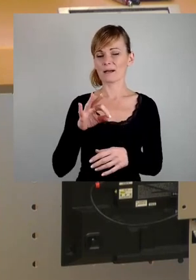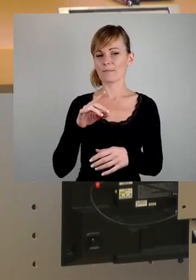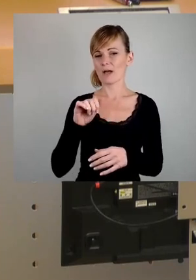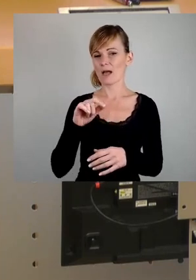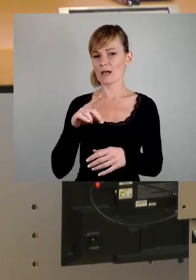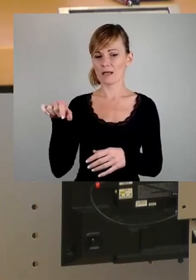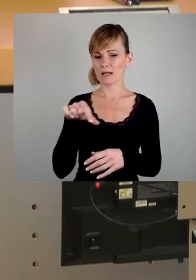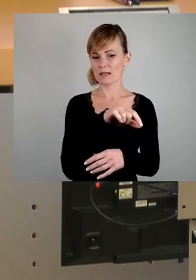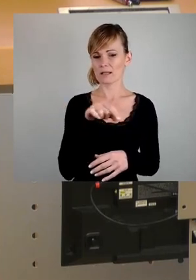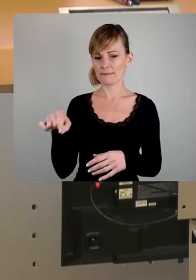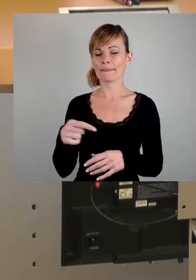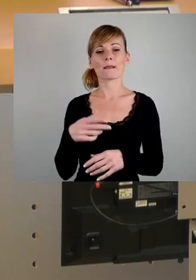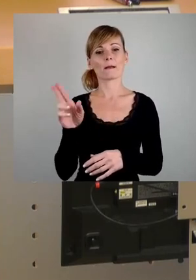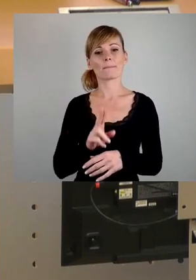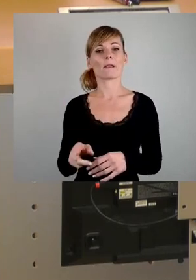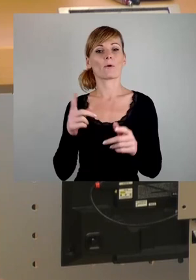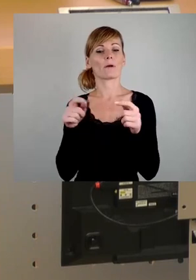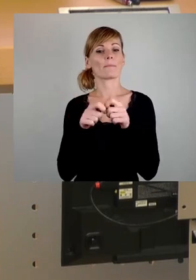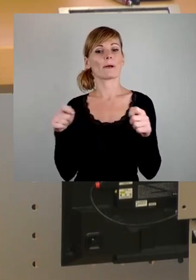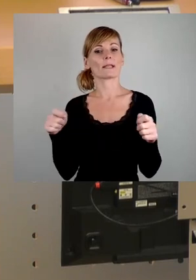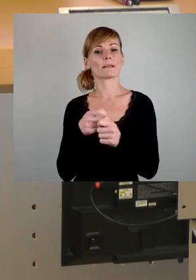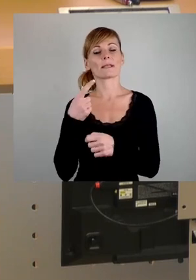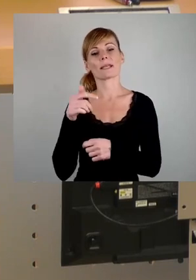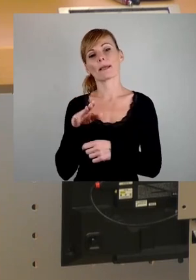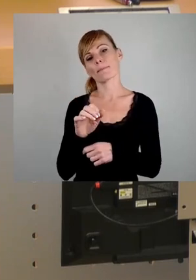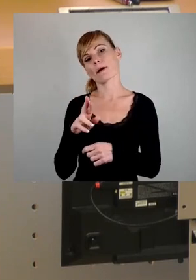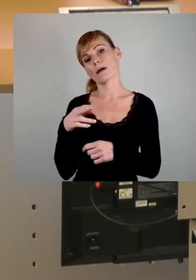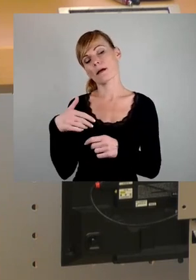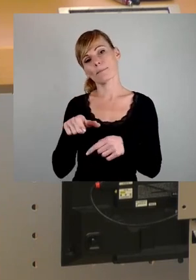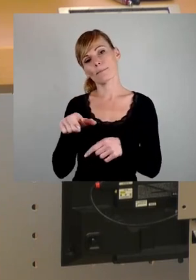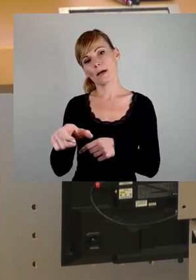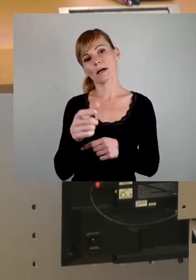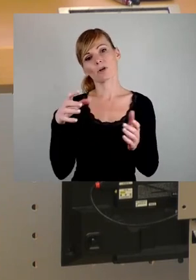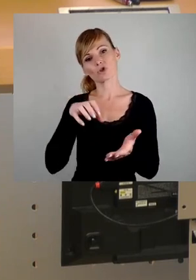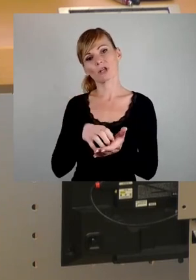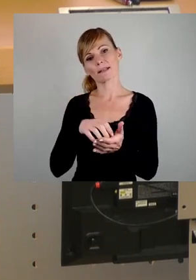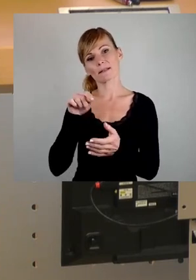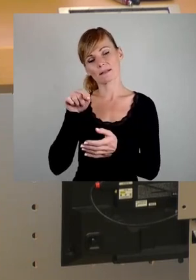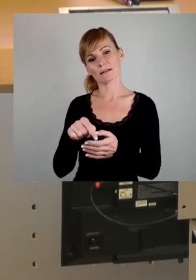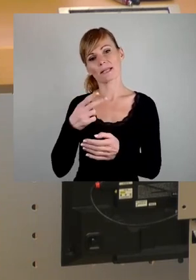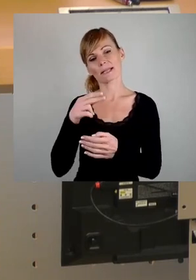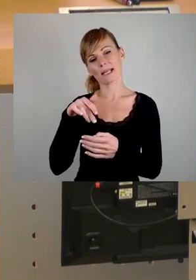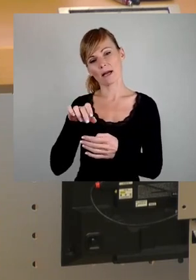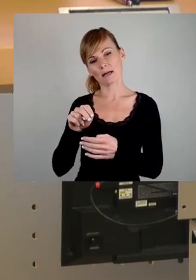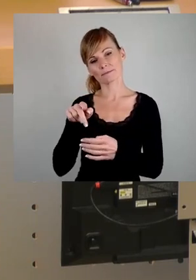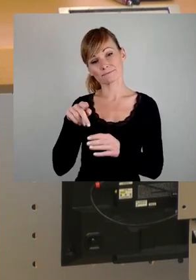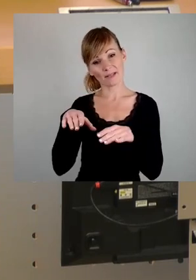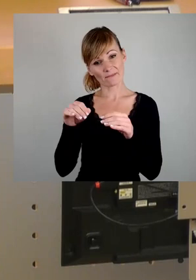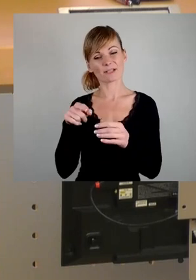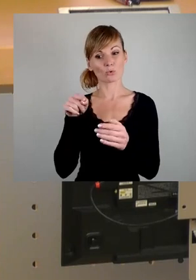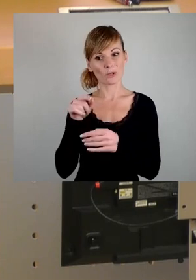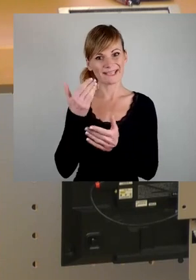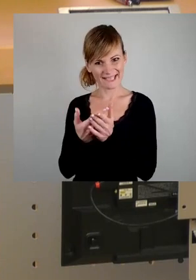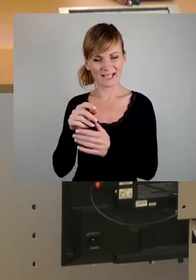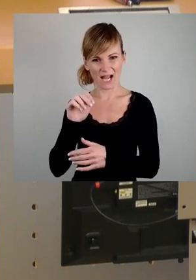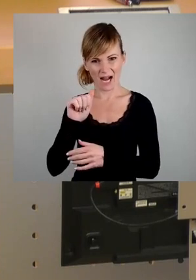Blauband Geberbach mit Stadteintritt in Nickern beginnt. Und dort haben wir nämlich diesen Archäophor und eine